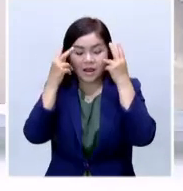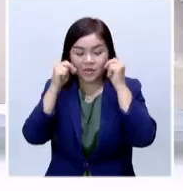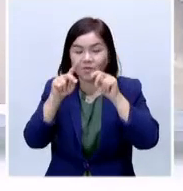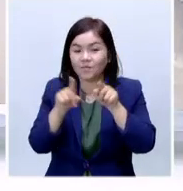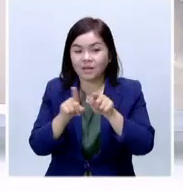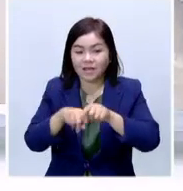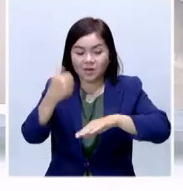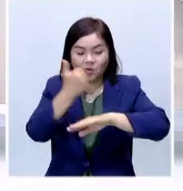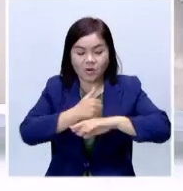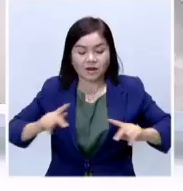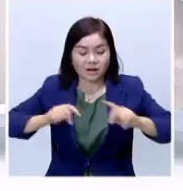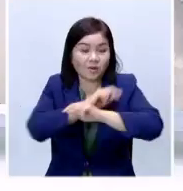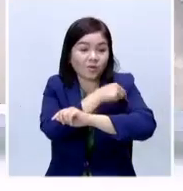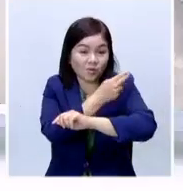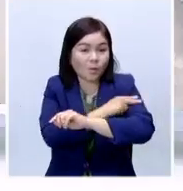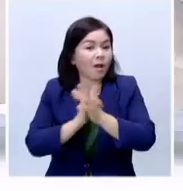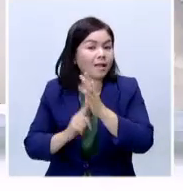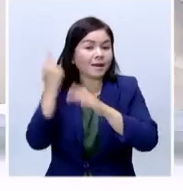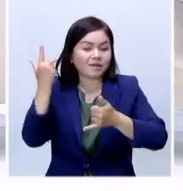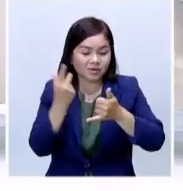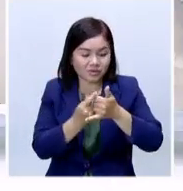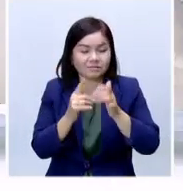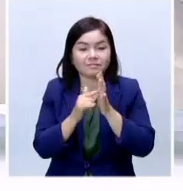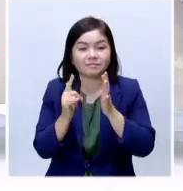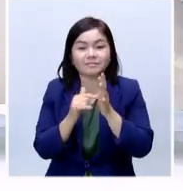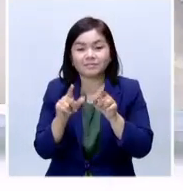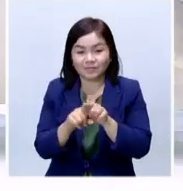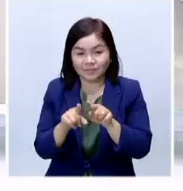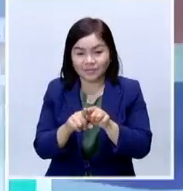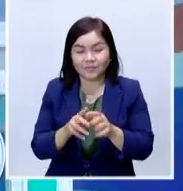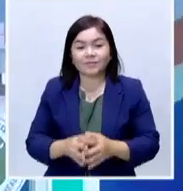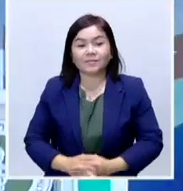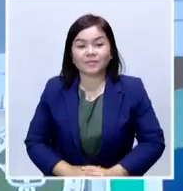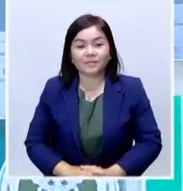รัฐมนตรีและรัฐมนตรีว่าการกระทรวงสาธารณสุขครับ